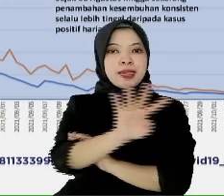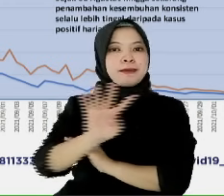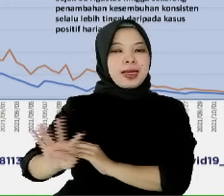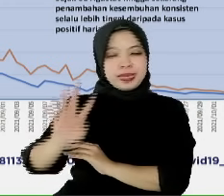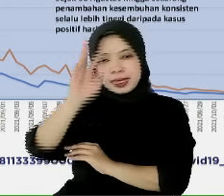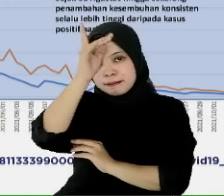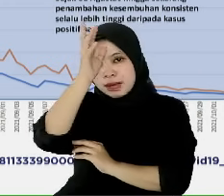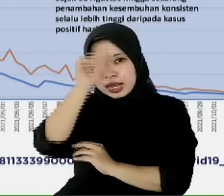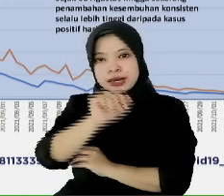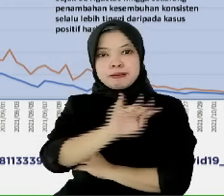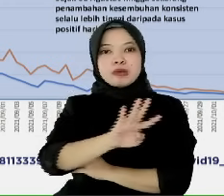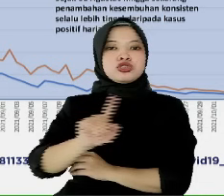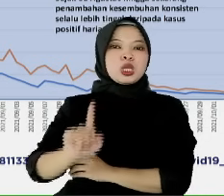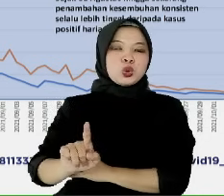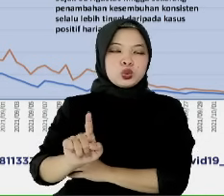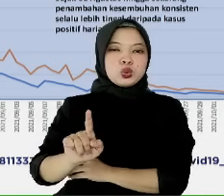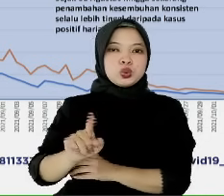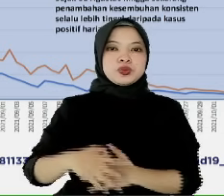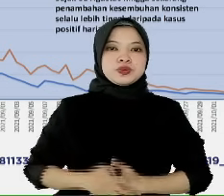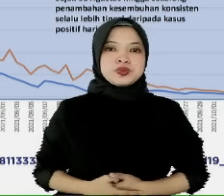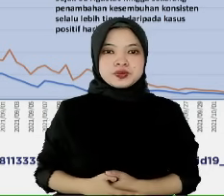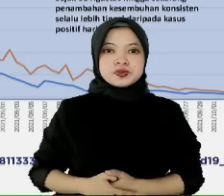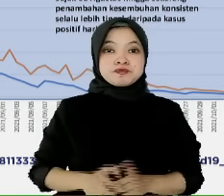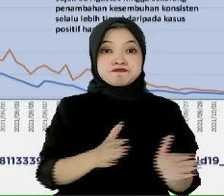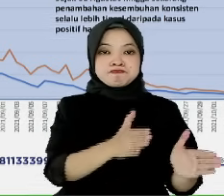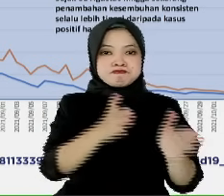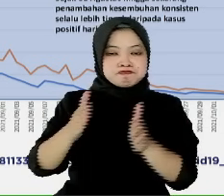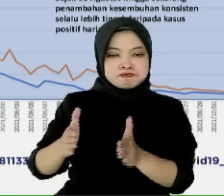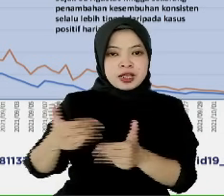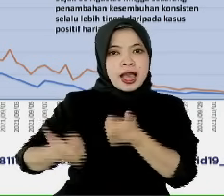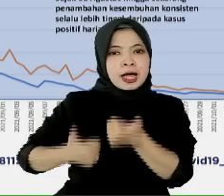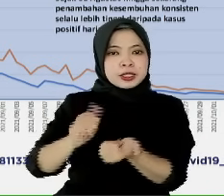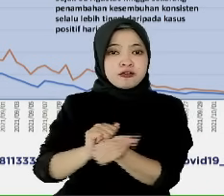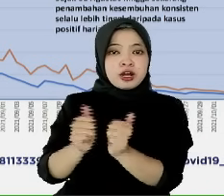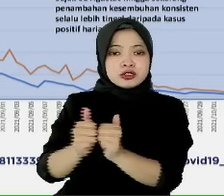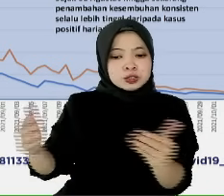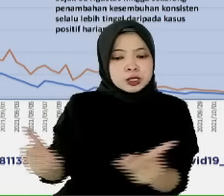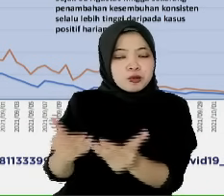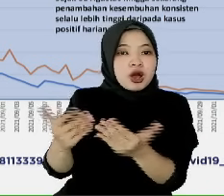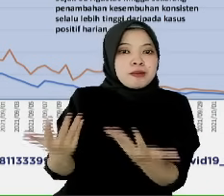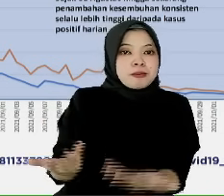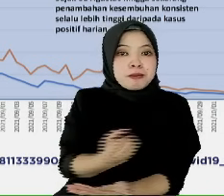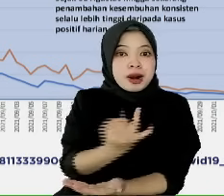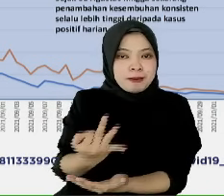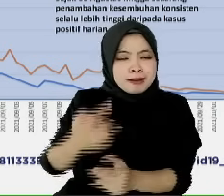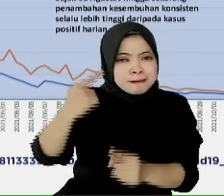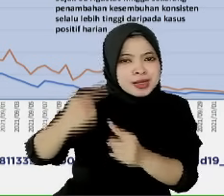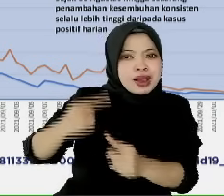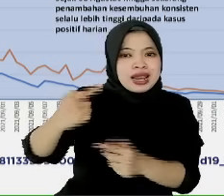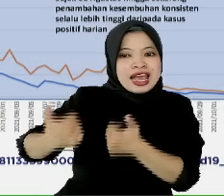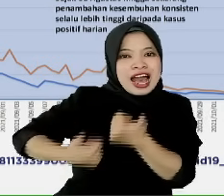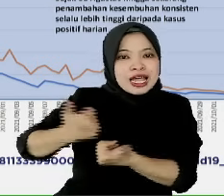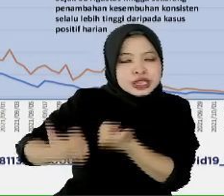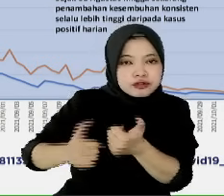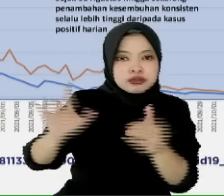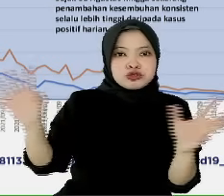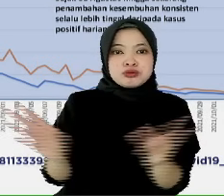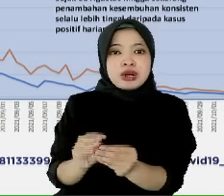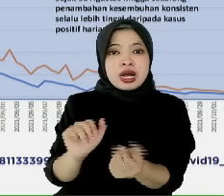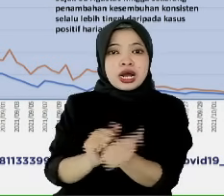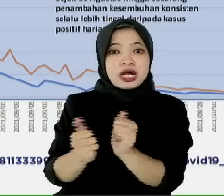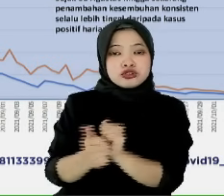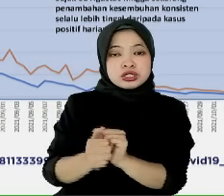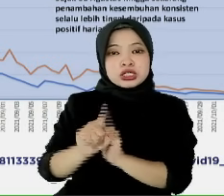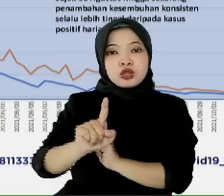dan Bali 41. Selanjutnya untuk kasus aktif, untuk pertama kalinya kasus aktif kita berada di